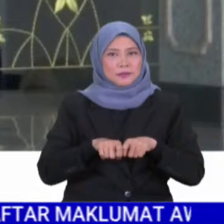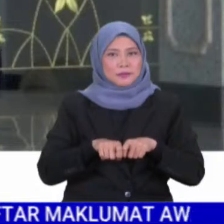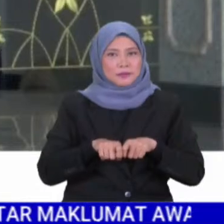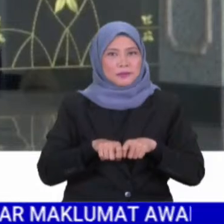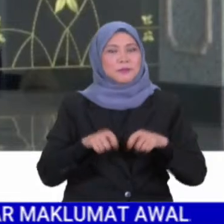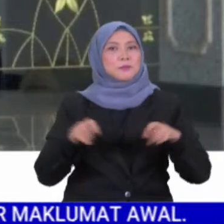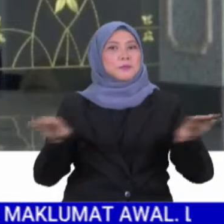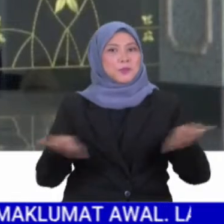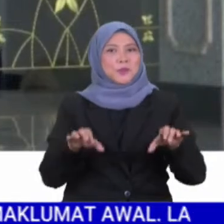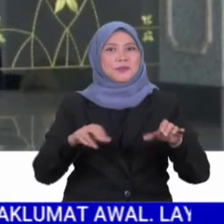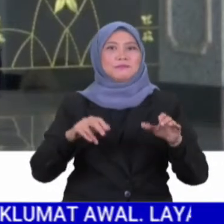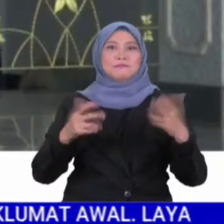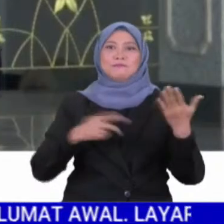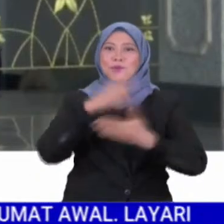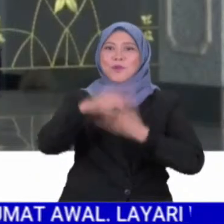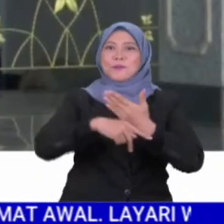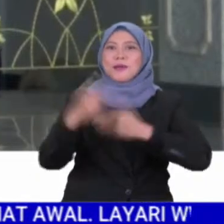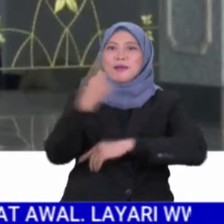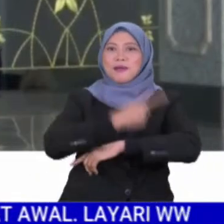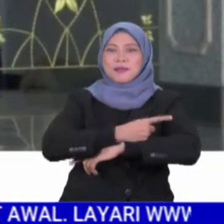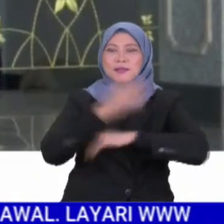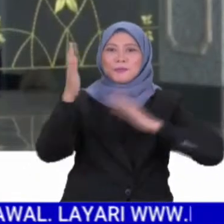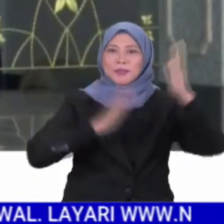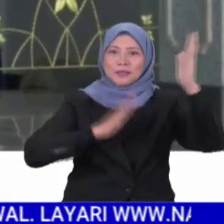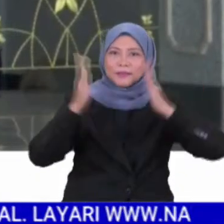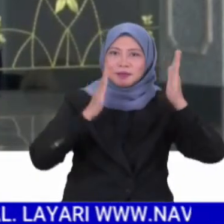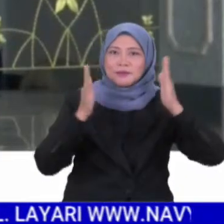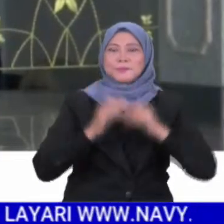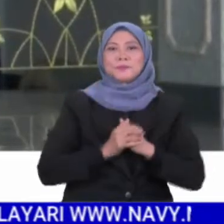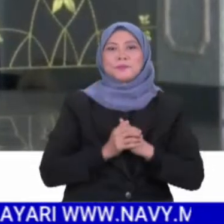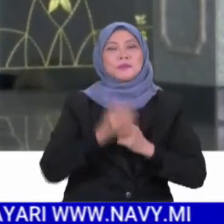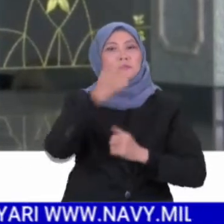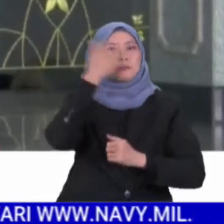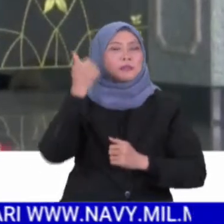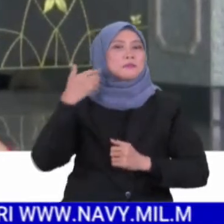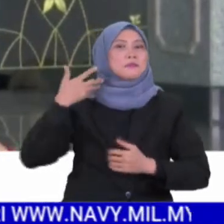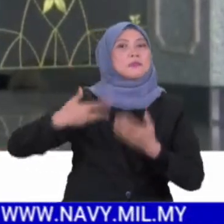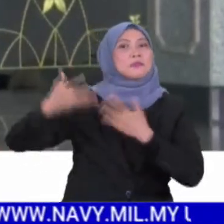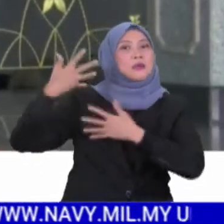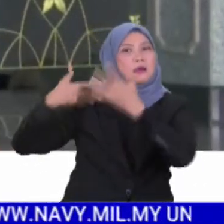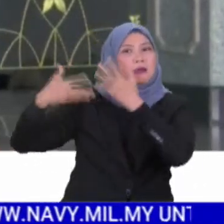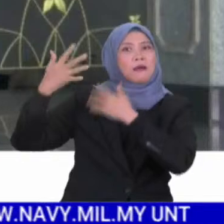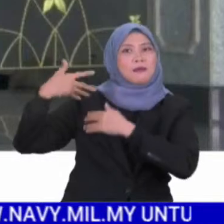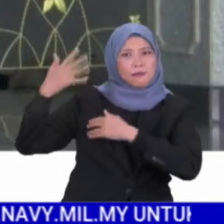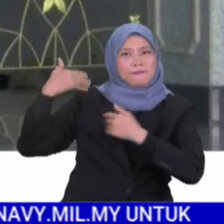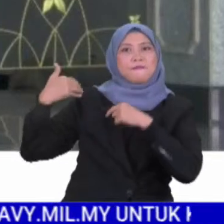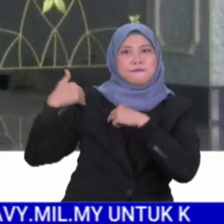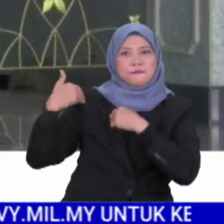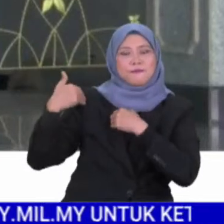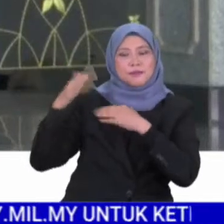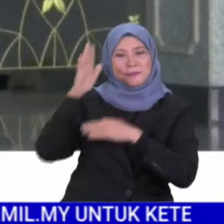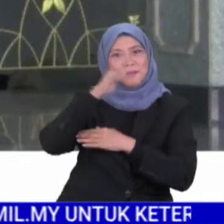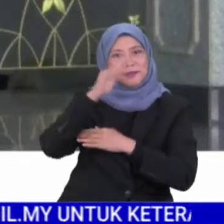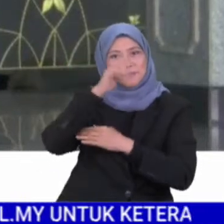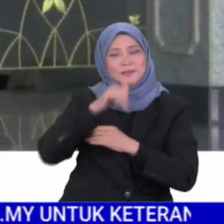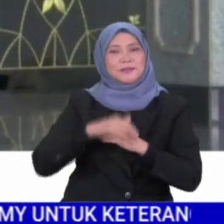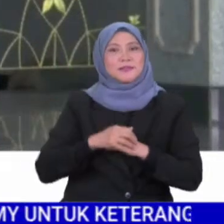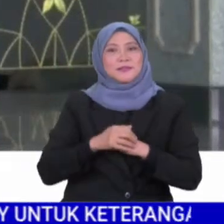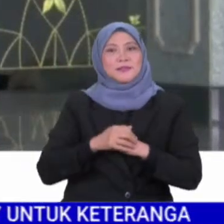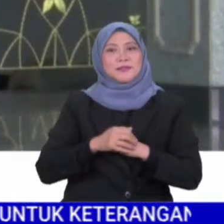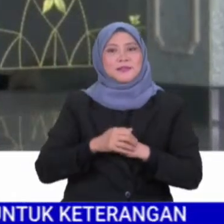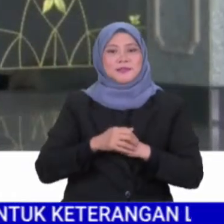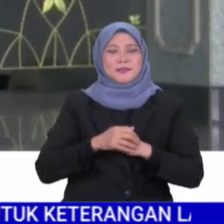kita mengadakan majlis sambutan Hari Malaysia adalah mengambil kira faktor sejarah, di mana kita sedia maklum pada Februari